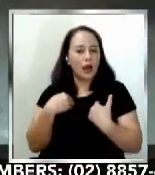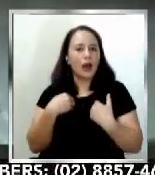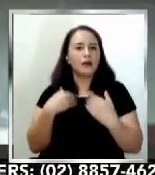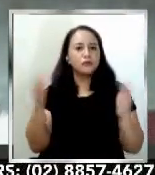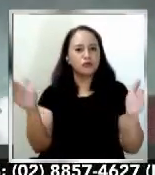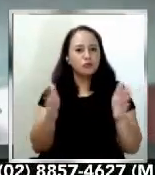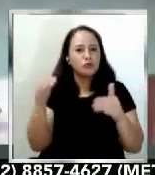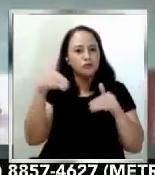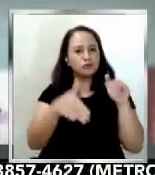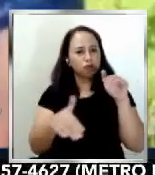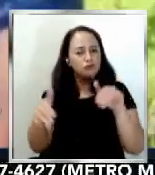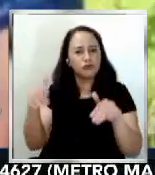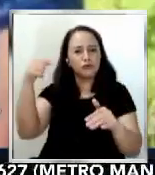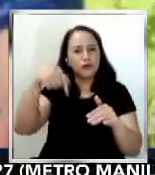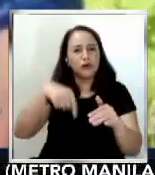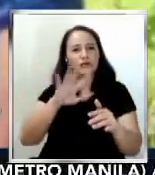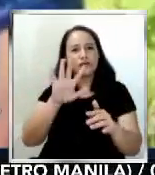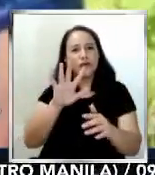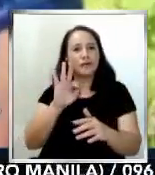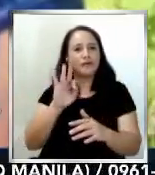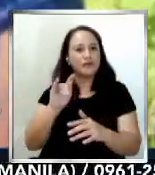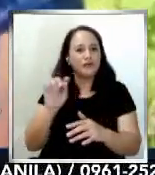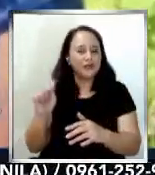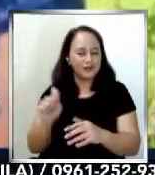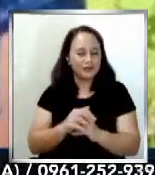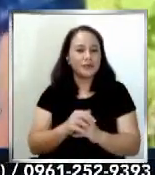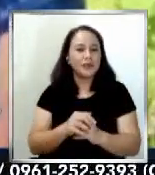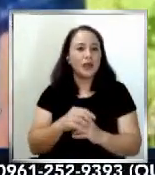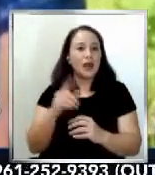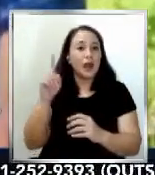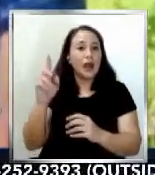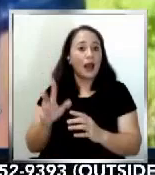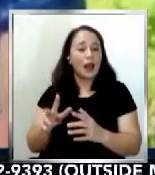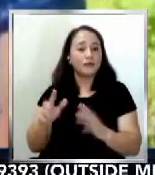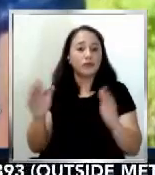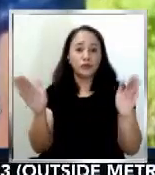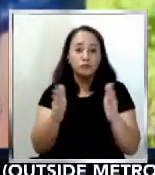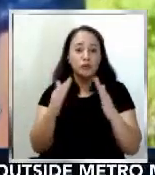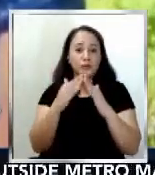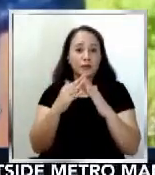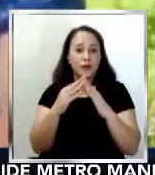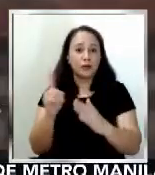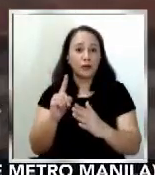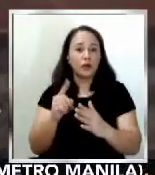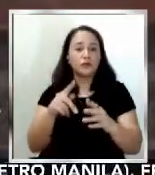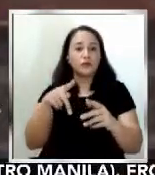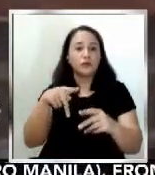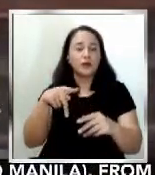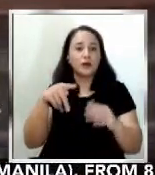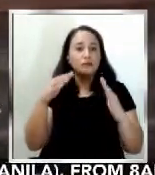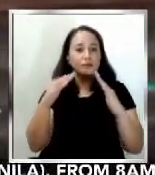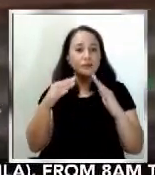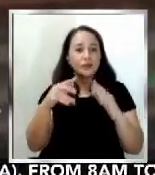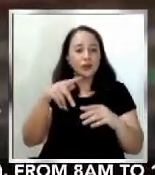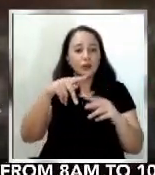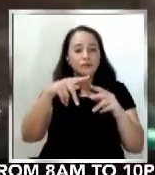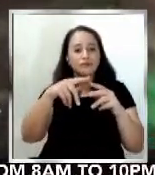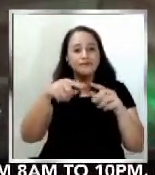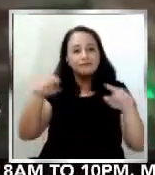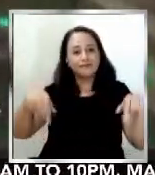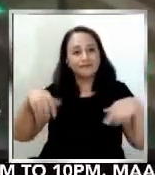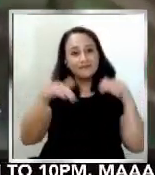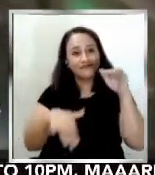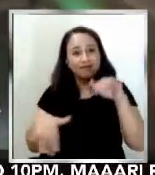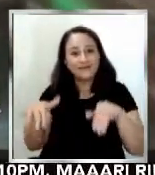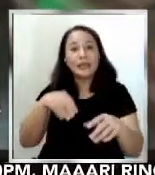may lalim na 5 feet. Halos half ng tiny house namin ay pool. We decided to put the pool inside